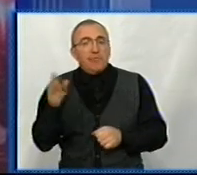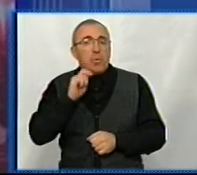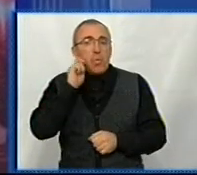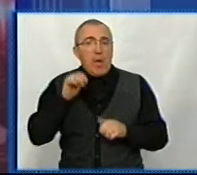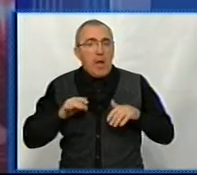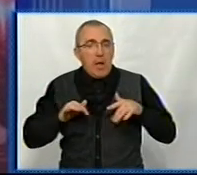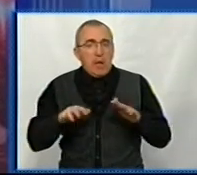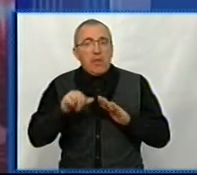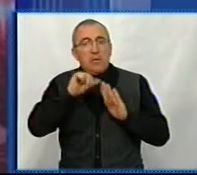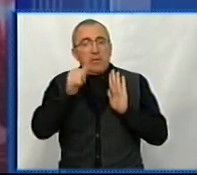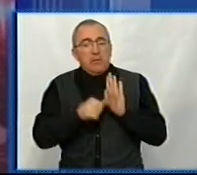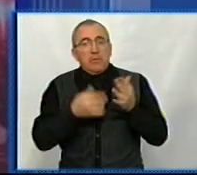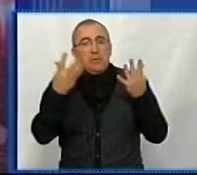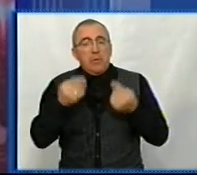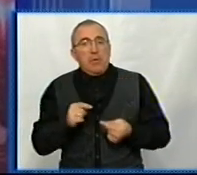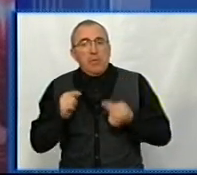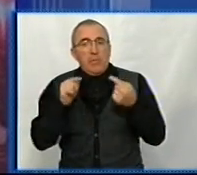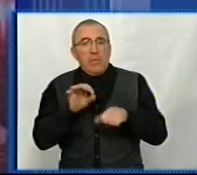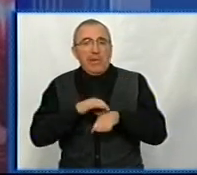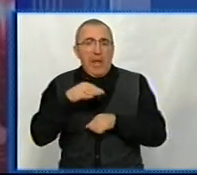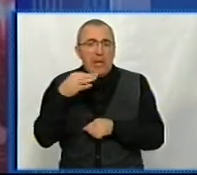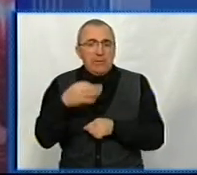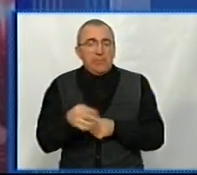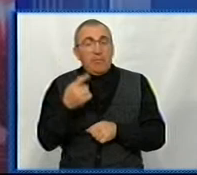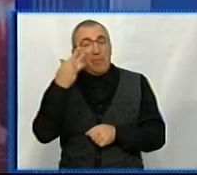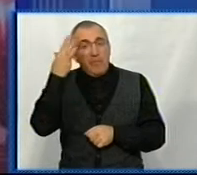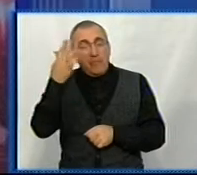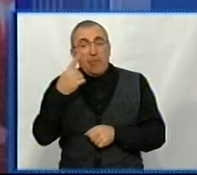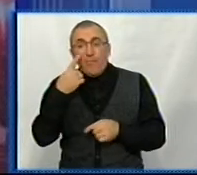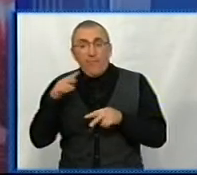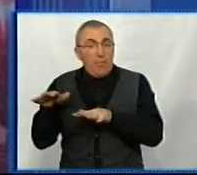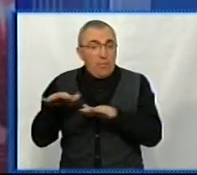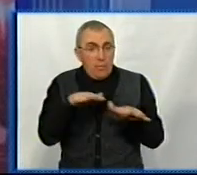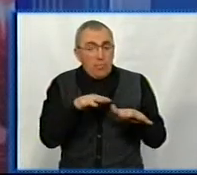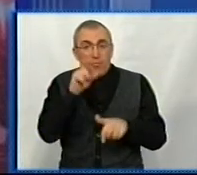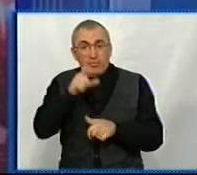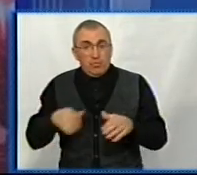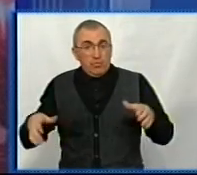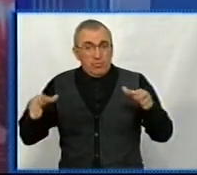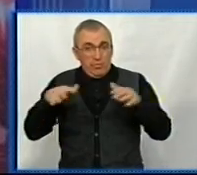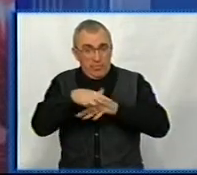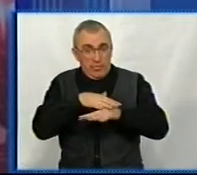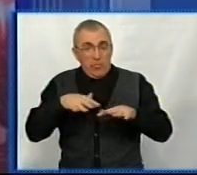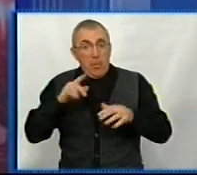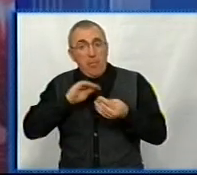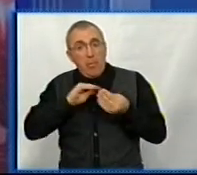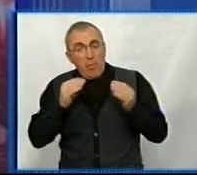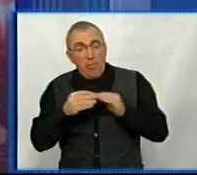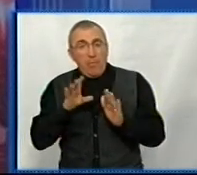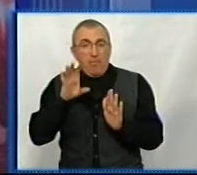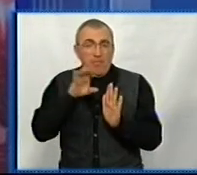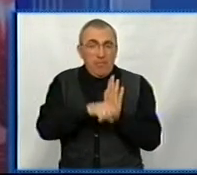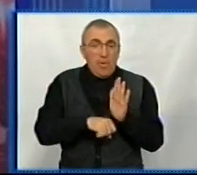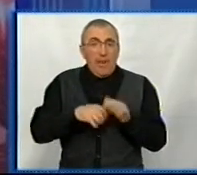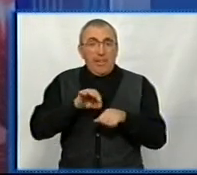акція «16 днів проти насильства». Її мета – привернення уваги суспільства до проблем подолання